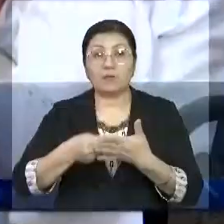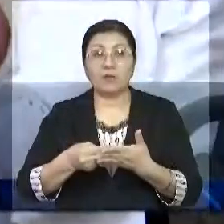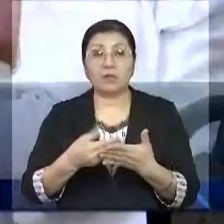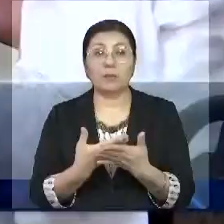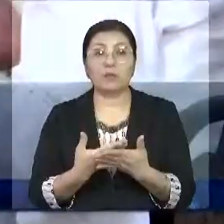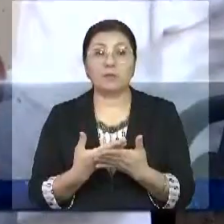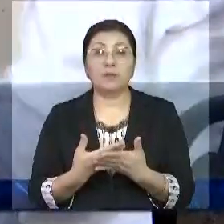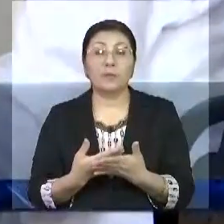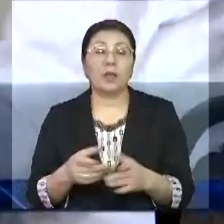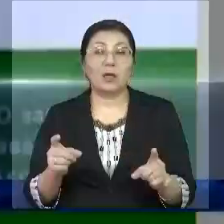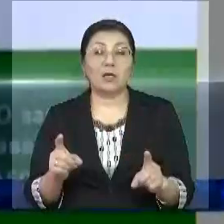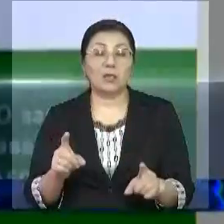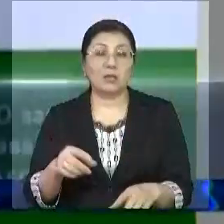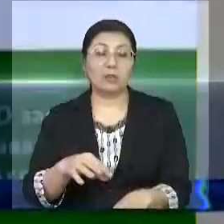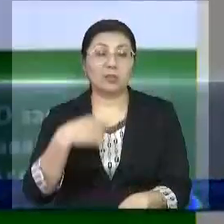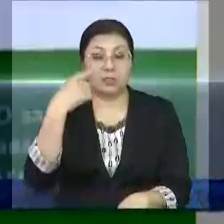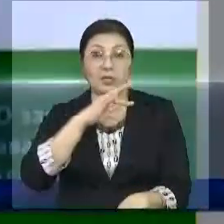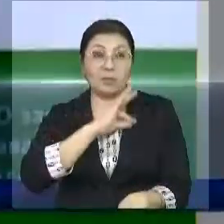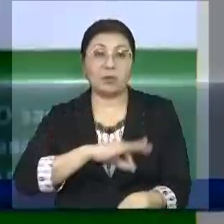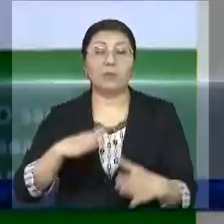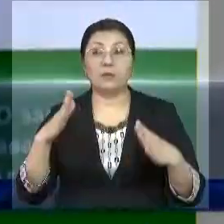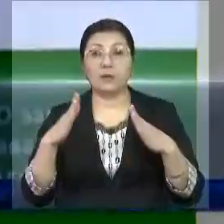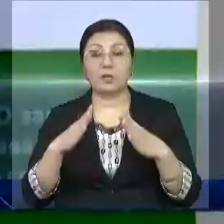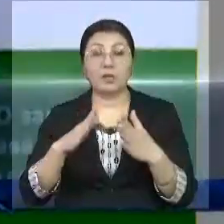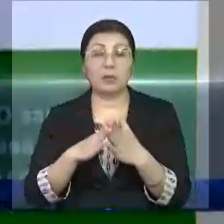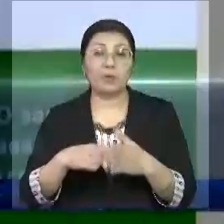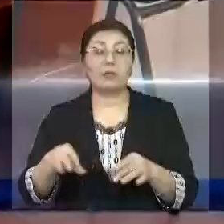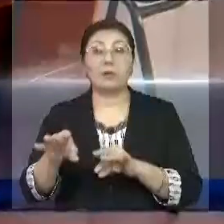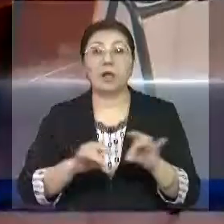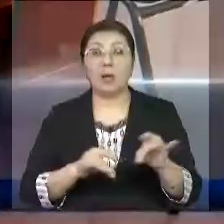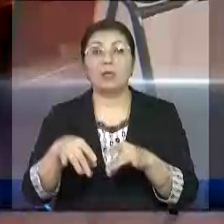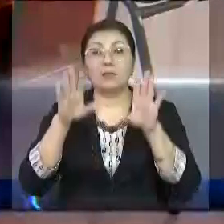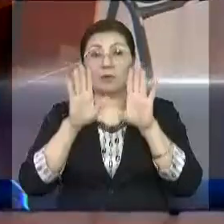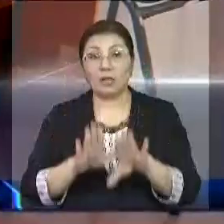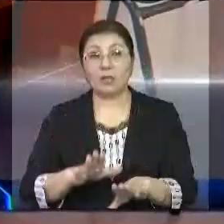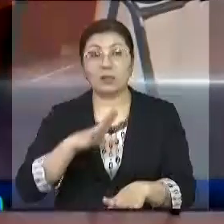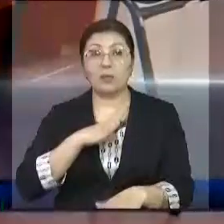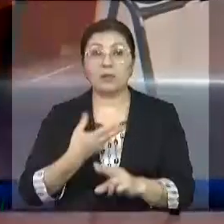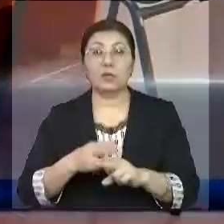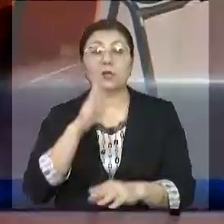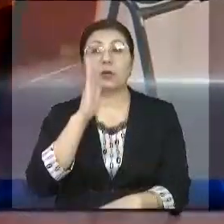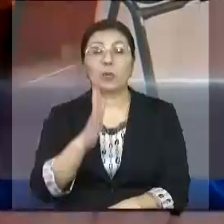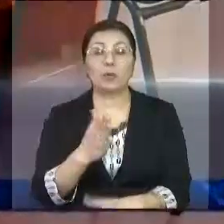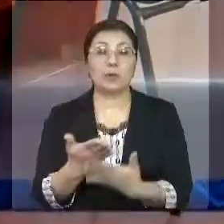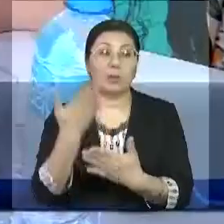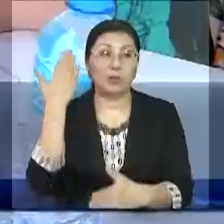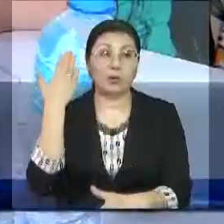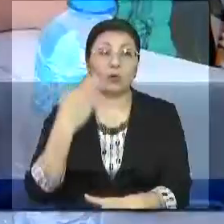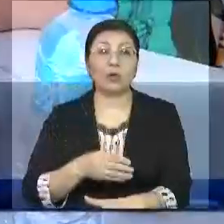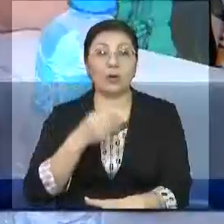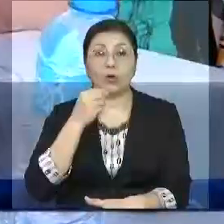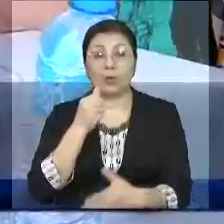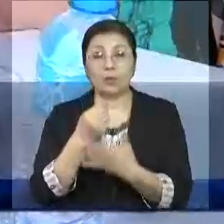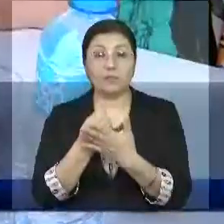нақты жеке пайдалану үшін тіркелген пәтер немесе автокөлік қалдырылған болса, онда болашақта бұрынғы жұбайында